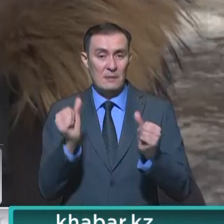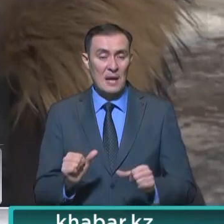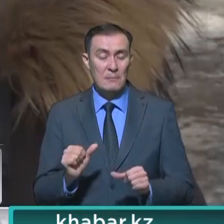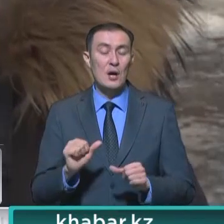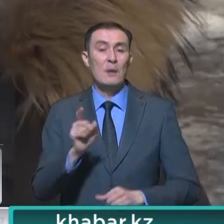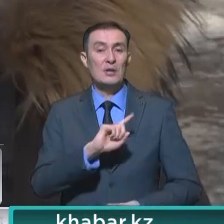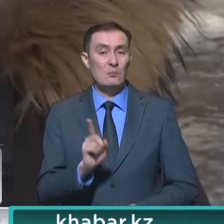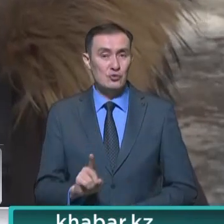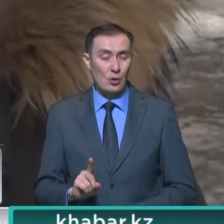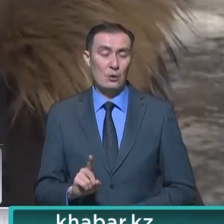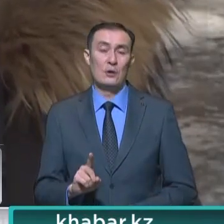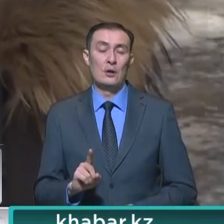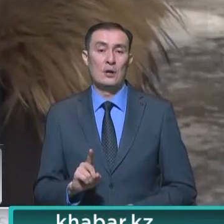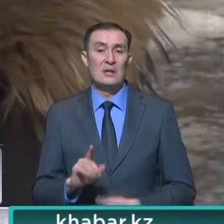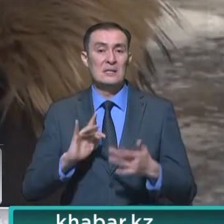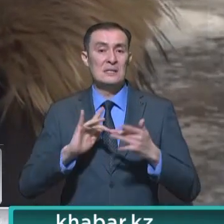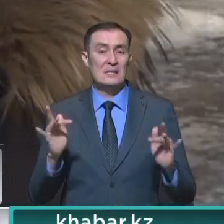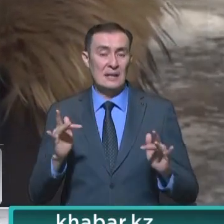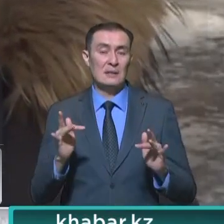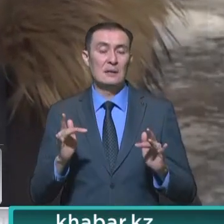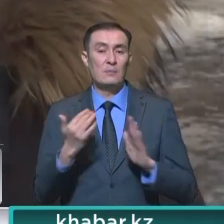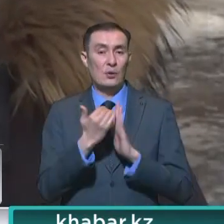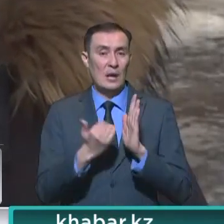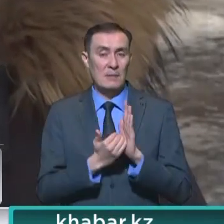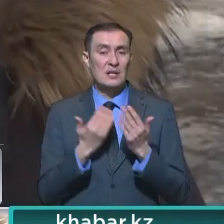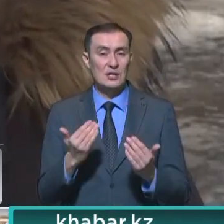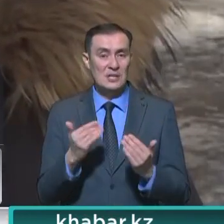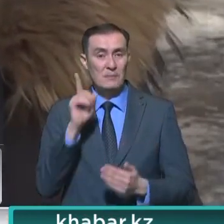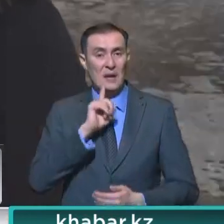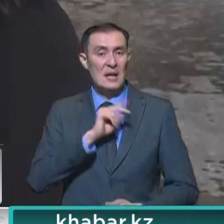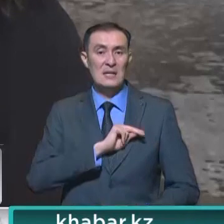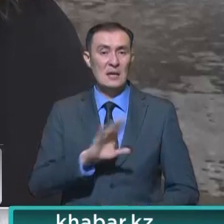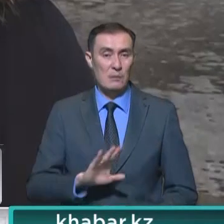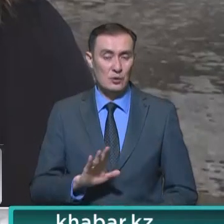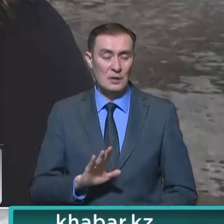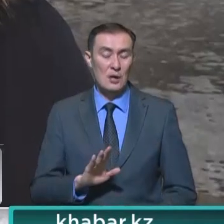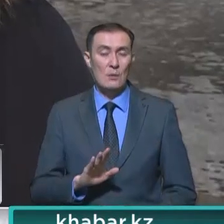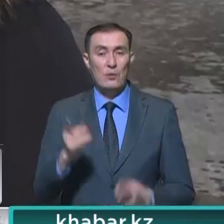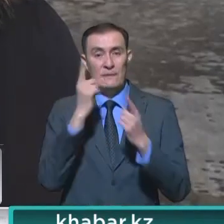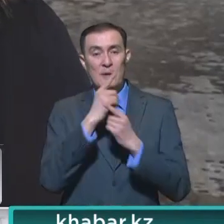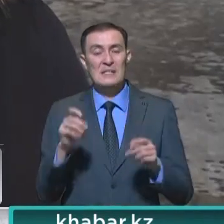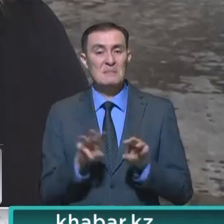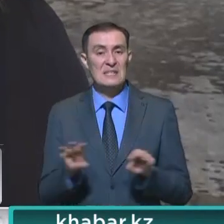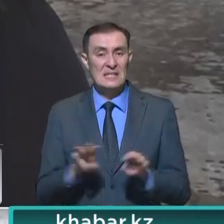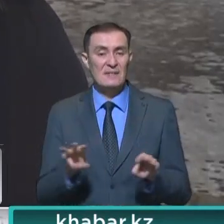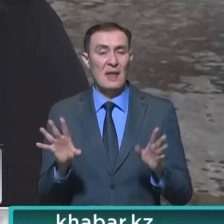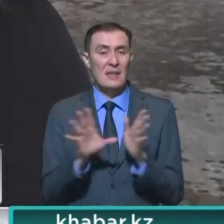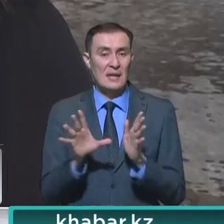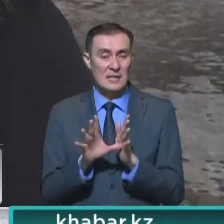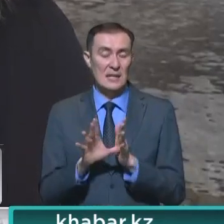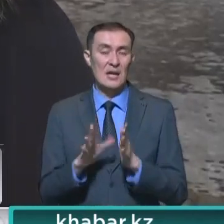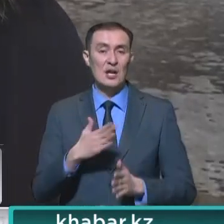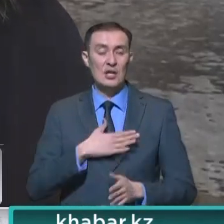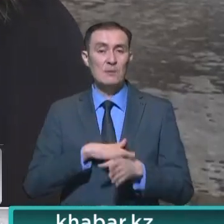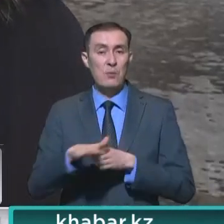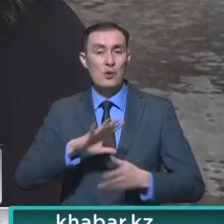что сайт kolda.kz не работает. Согласно информации Министерства энергетики, наш